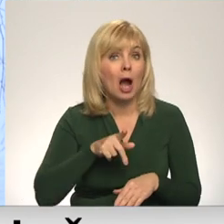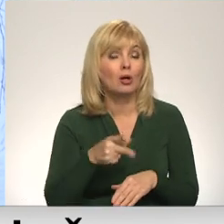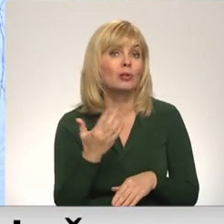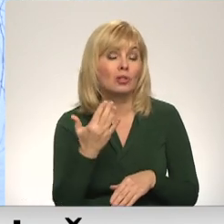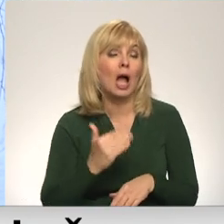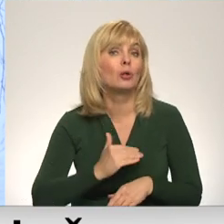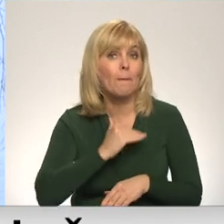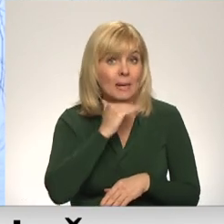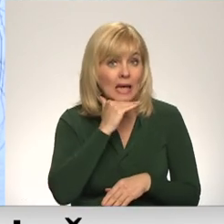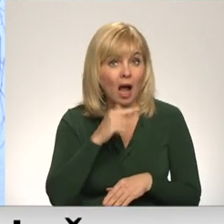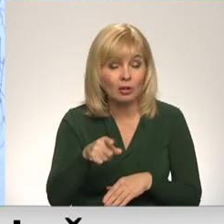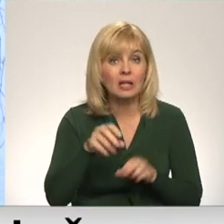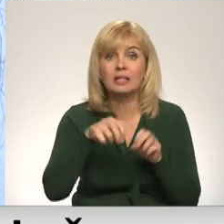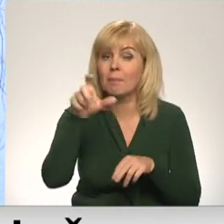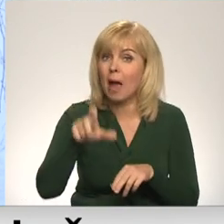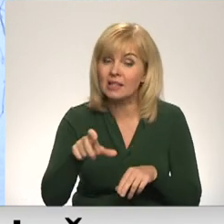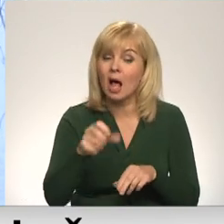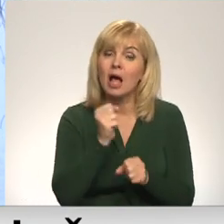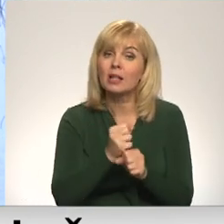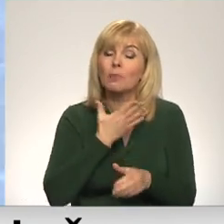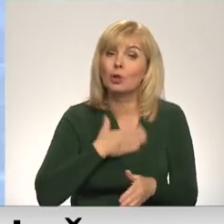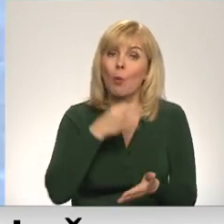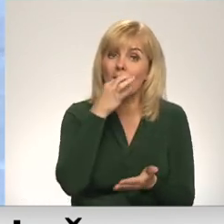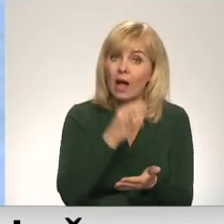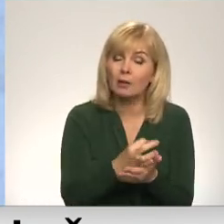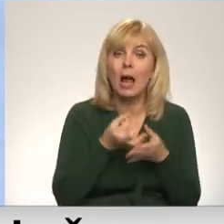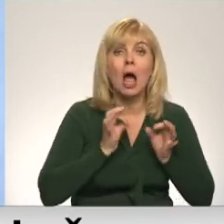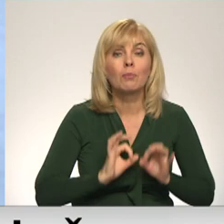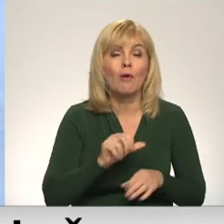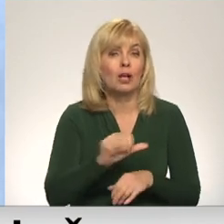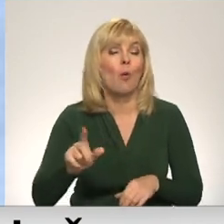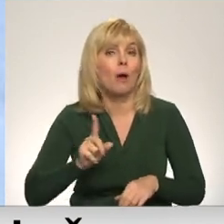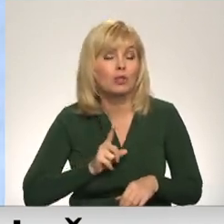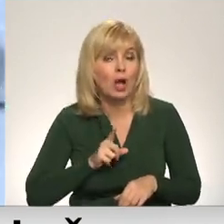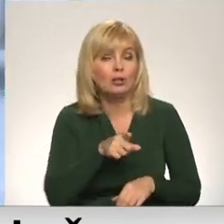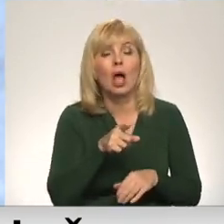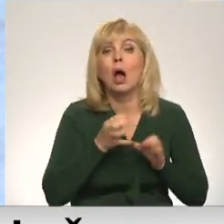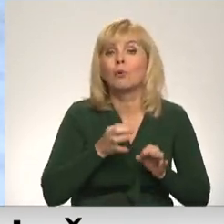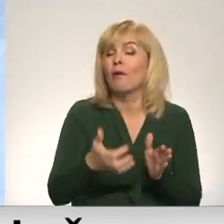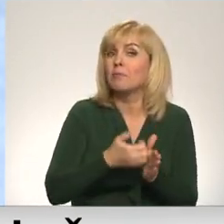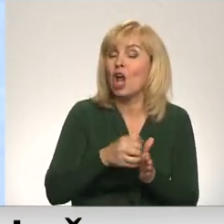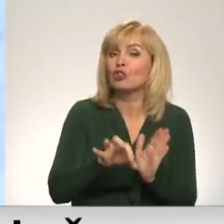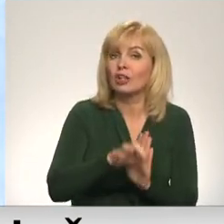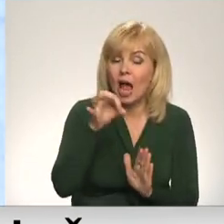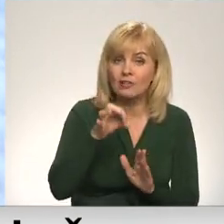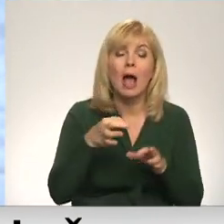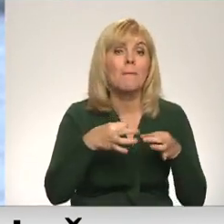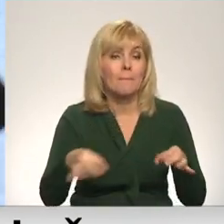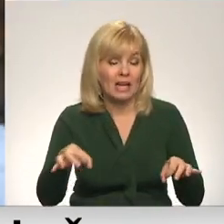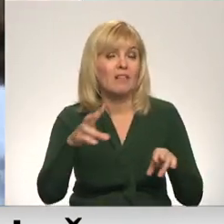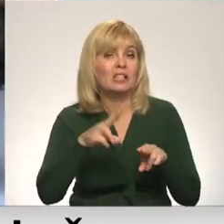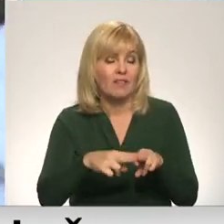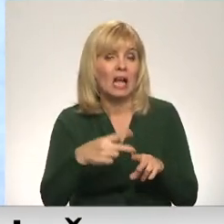skaitu pietiek. Kinologu darbs ir ļoti atbildīgs un par savu profesiju robežsargi to tik bieži neizvēlas. Dažas štata vietas aizvien ir